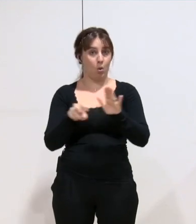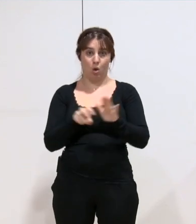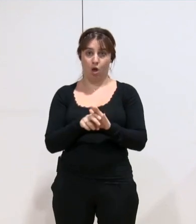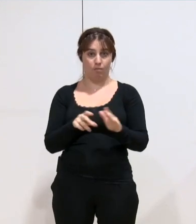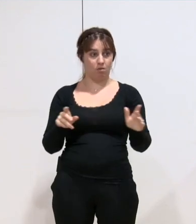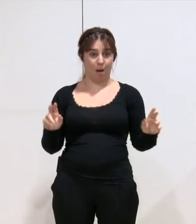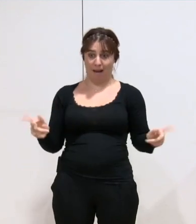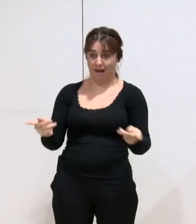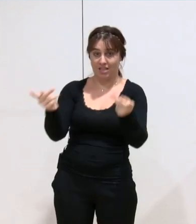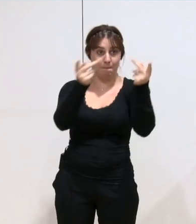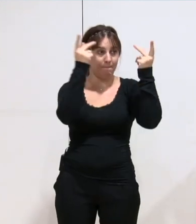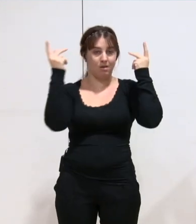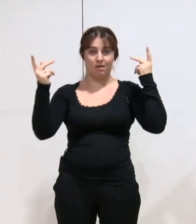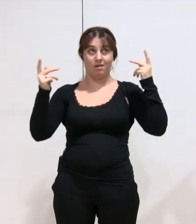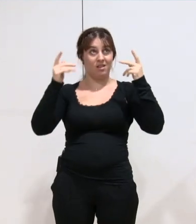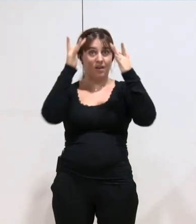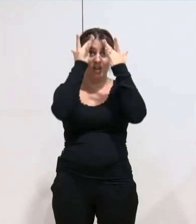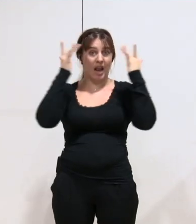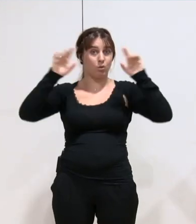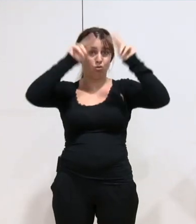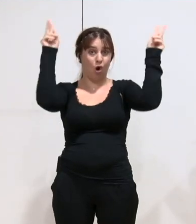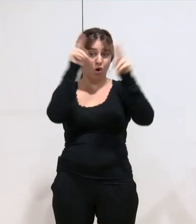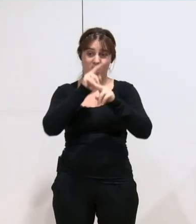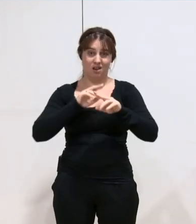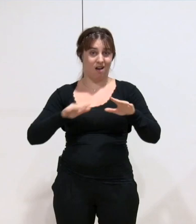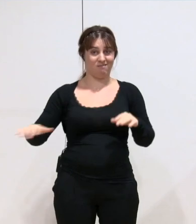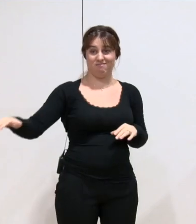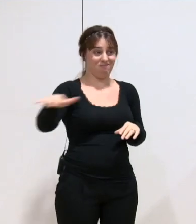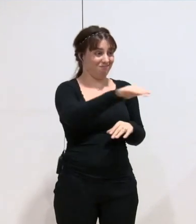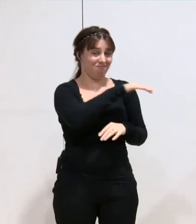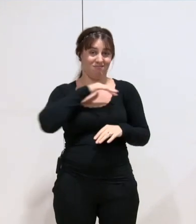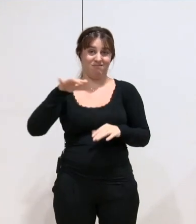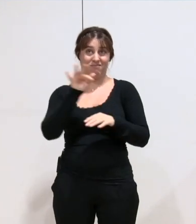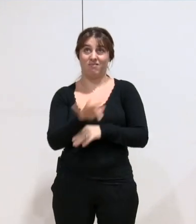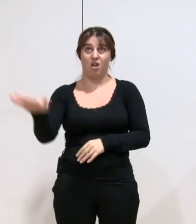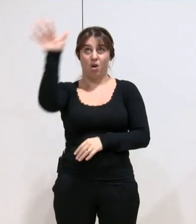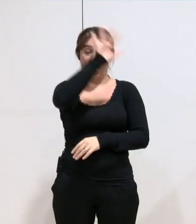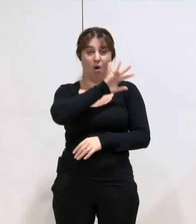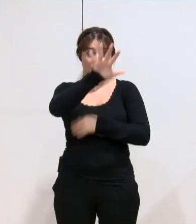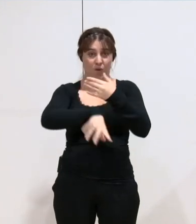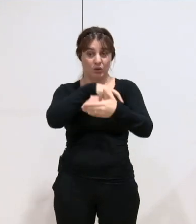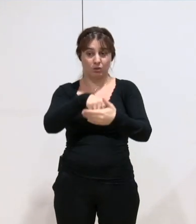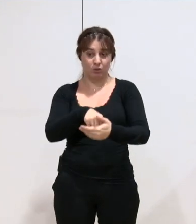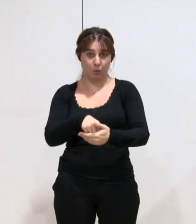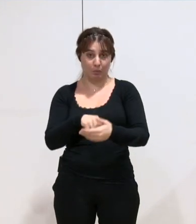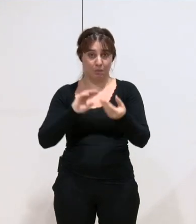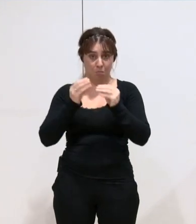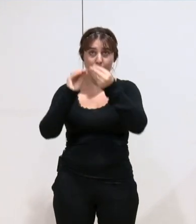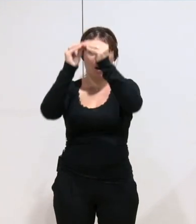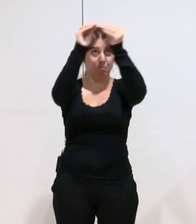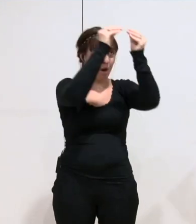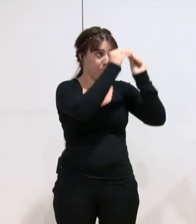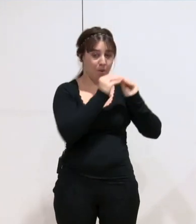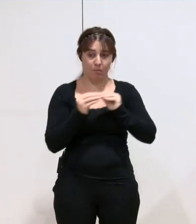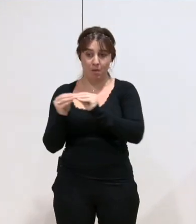de fait le monde de la culture dans son ensemble, car c'est le monde de la culture partout en France qui vit cette problématique, et